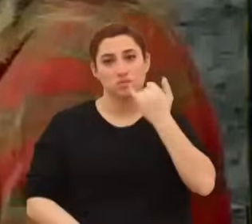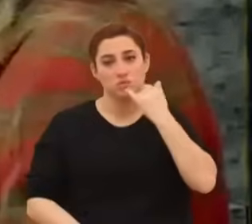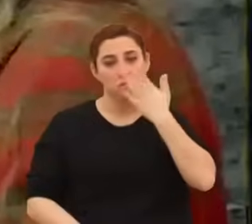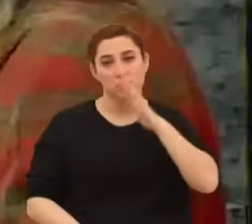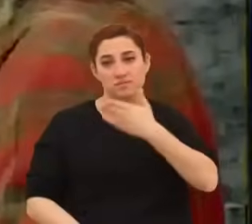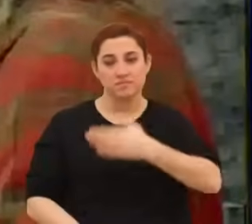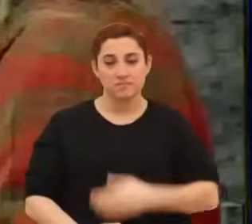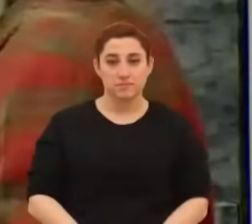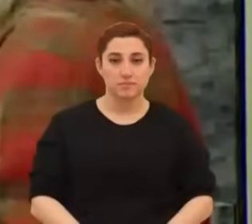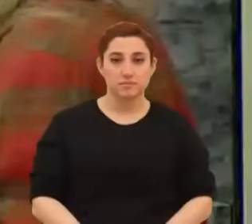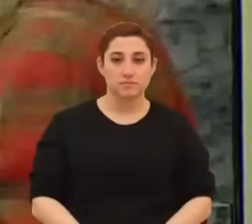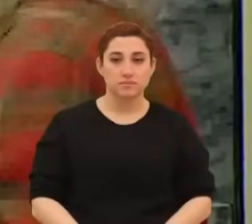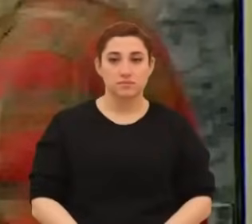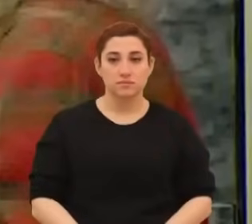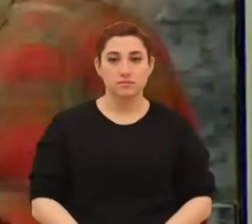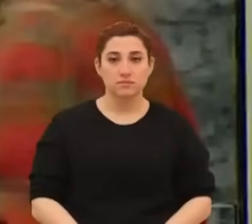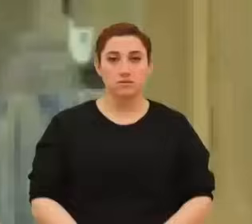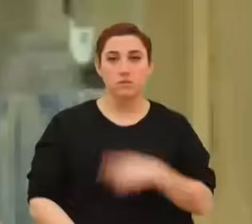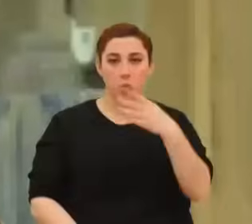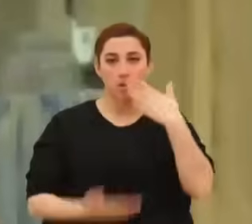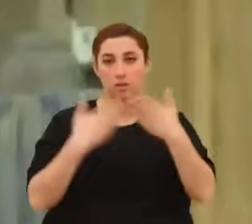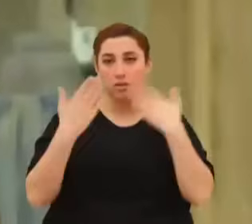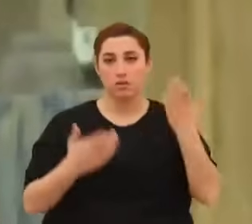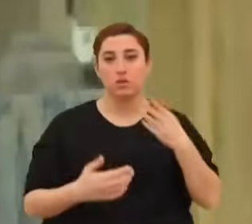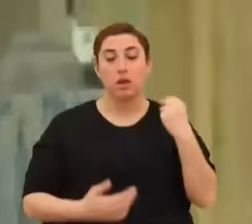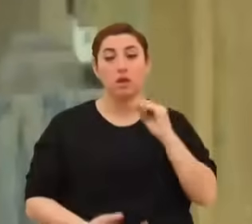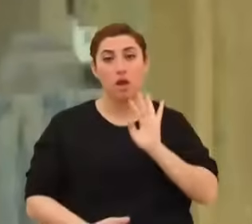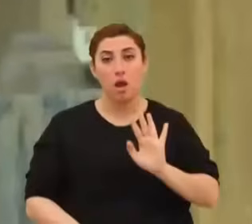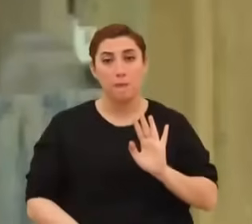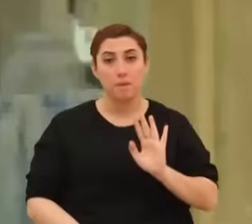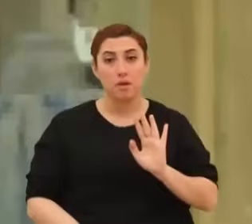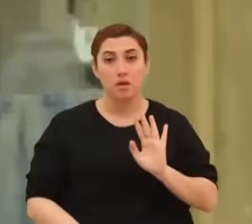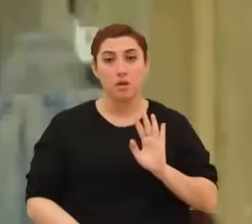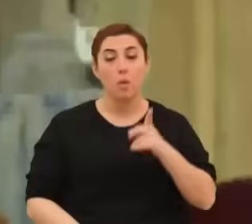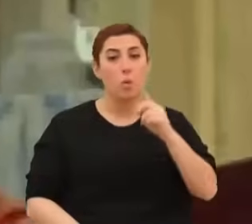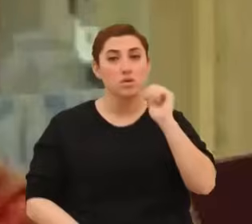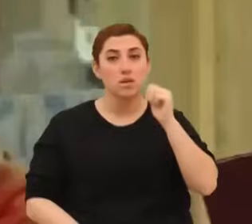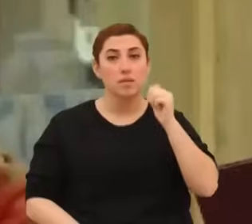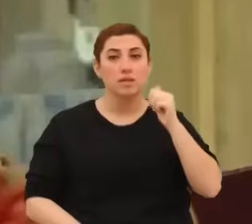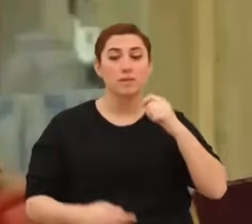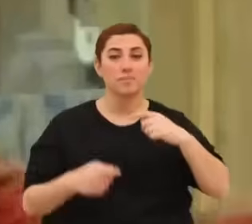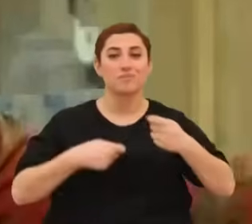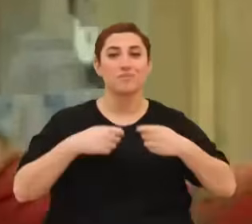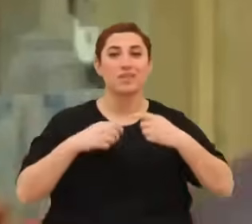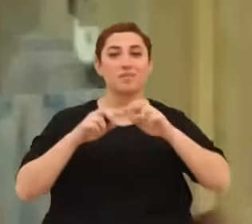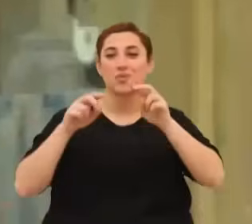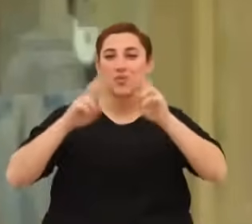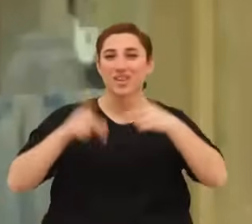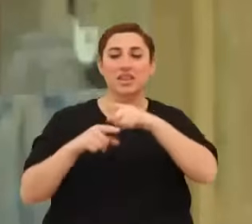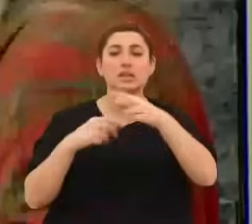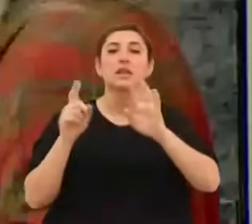Müjdeliği beklemişler. Bunu anlat. İyi ama o zaman manavı değil, bakkalı